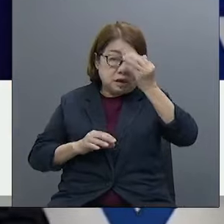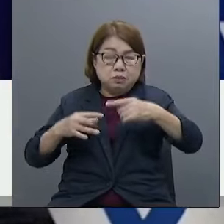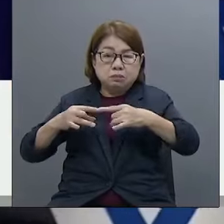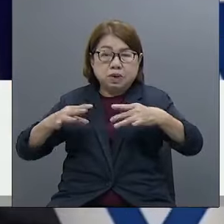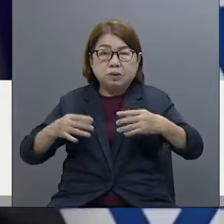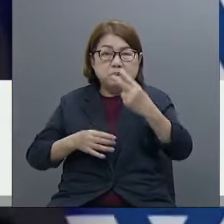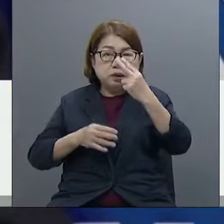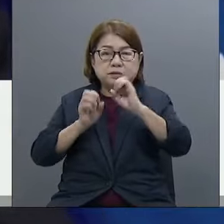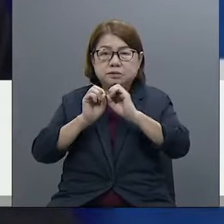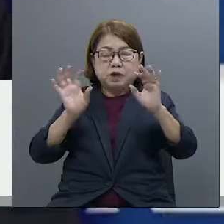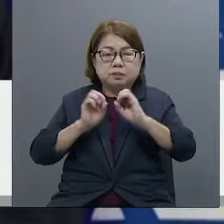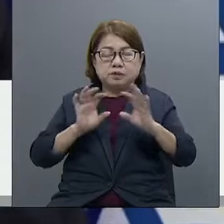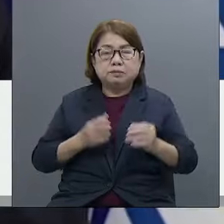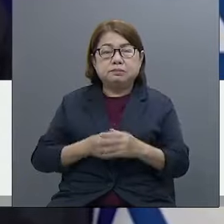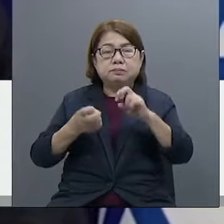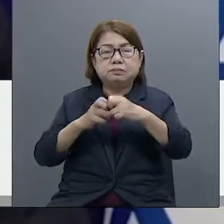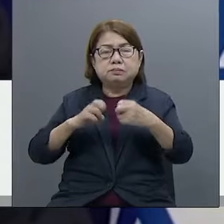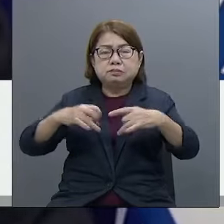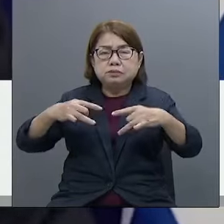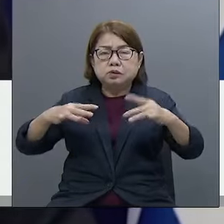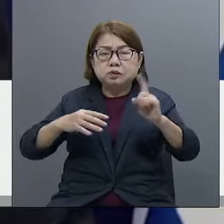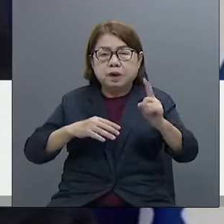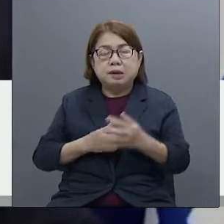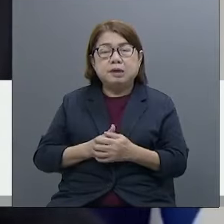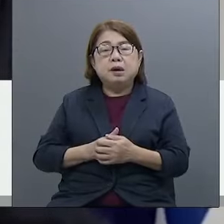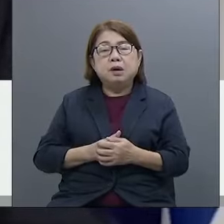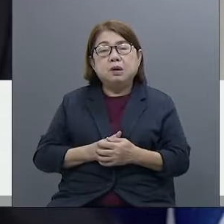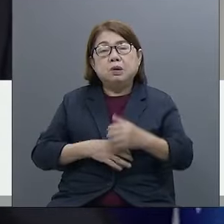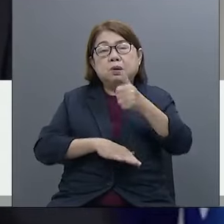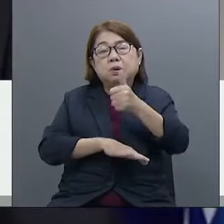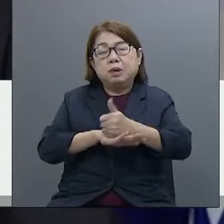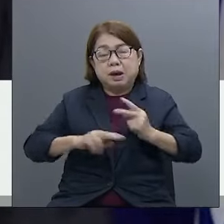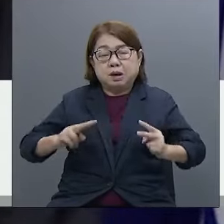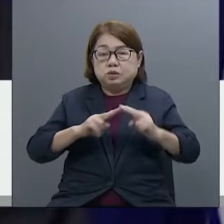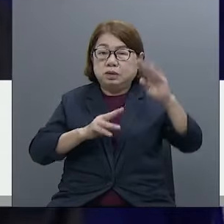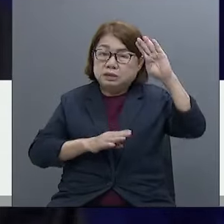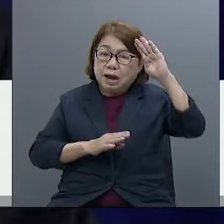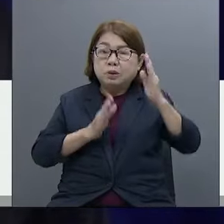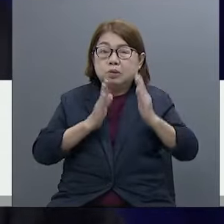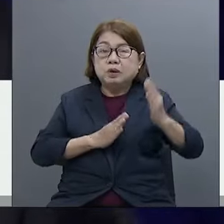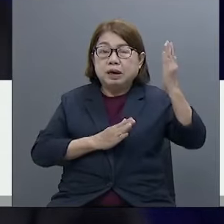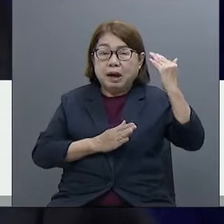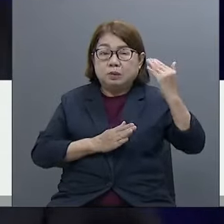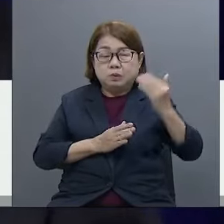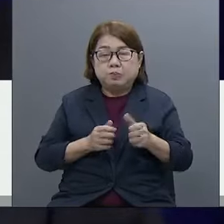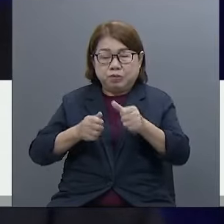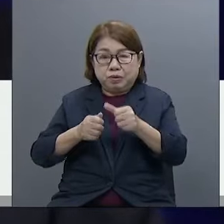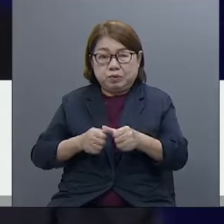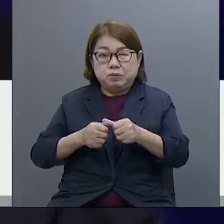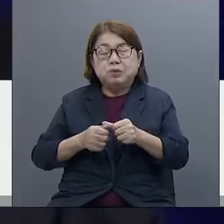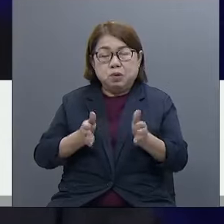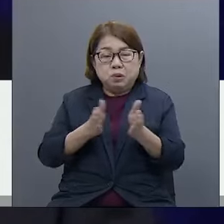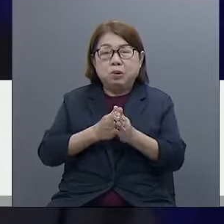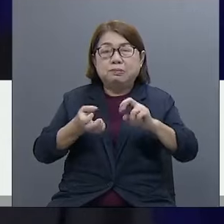พชัดเจนมากขึ้นนะครับเมื่อเบนนี่แกนส์อดีตรัฐมนตรีกลาโหมซึ่งเป็นหนึ่งในรัฐมนตรีของครม.สงคราม